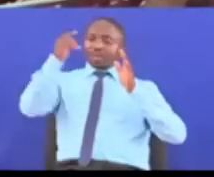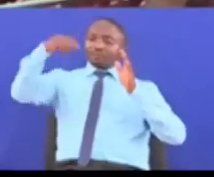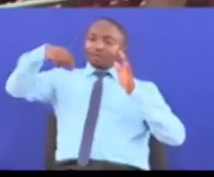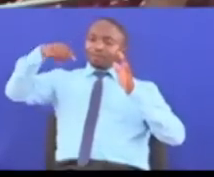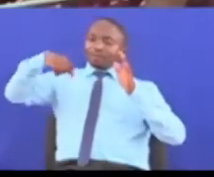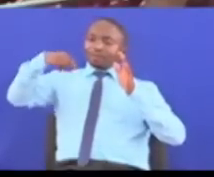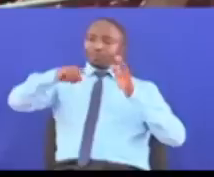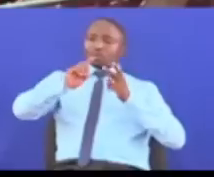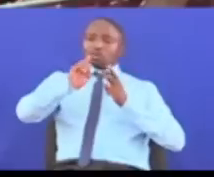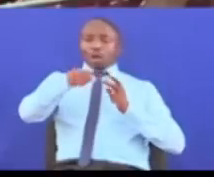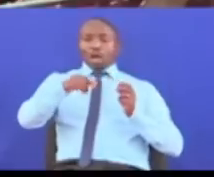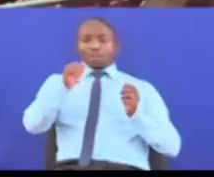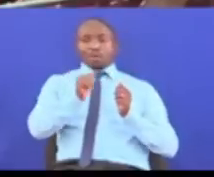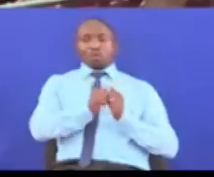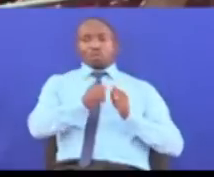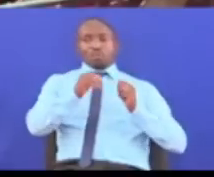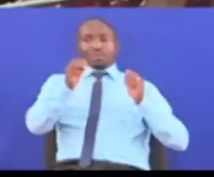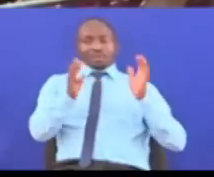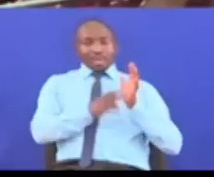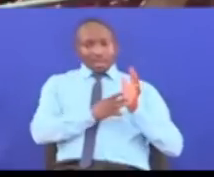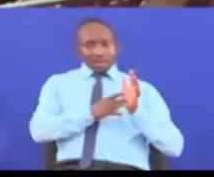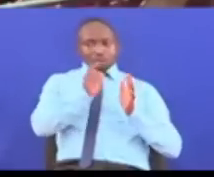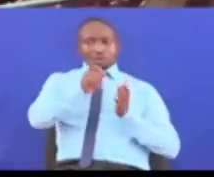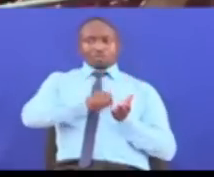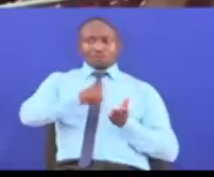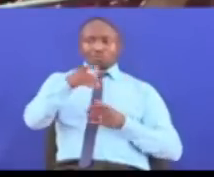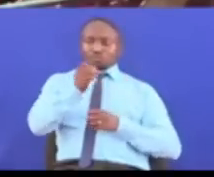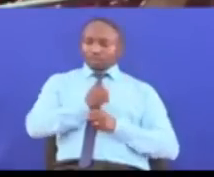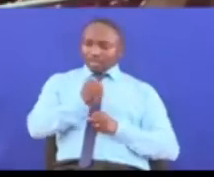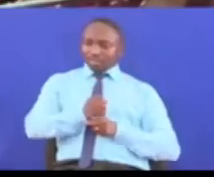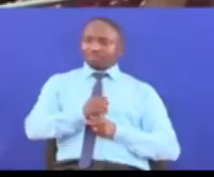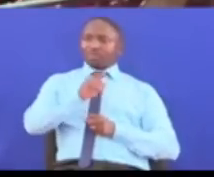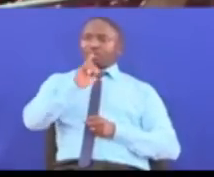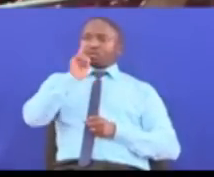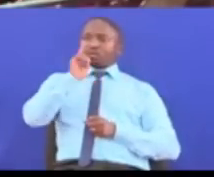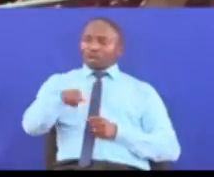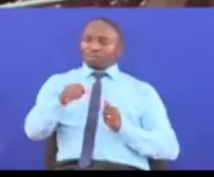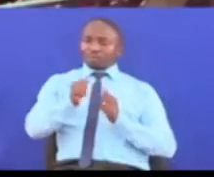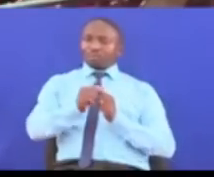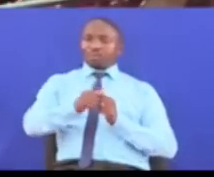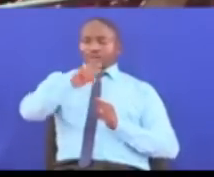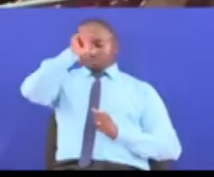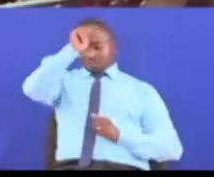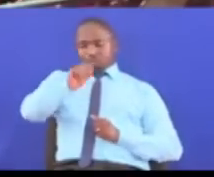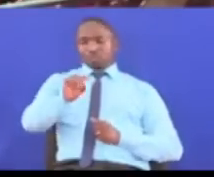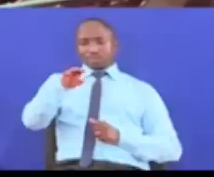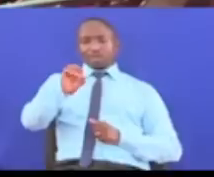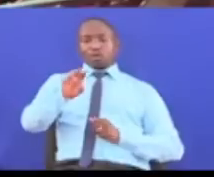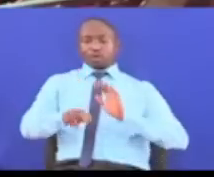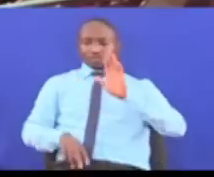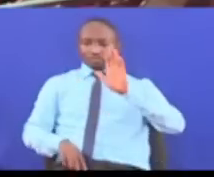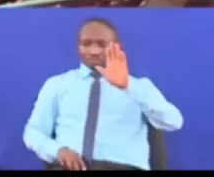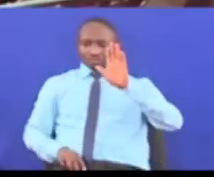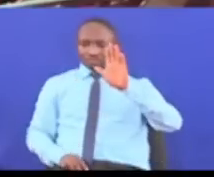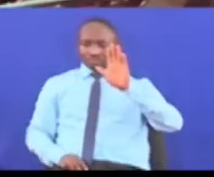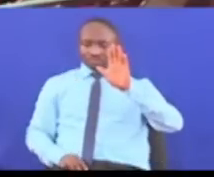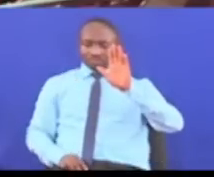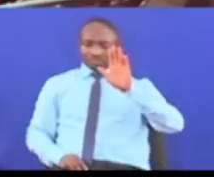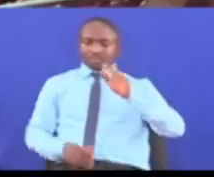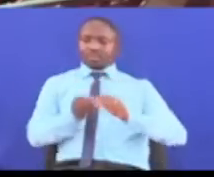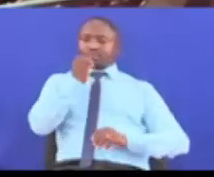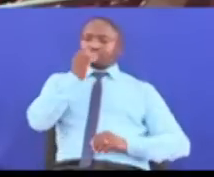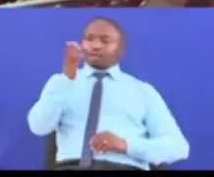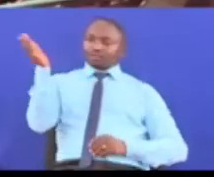spaj watu ambo wame kaz meshi mw meshi masi kuna